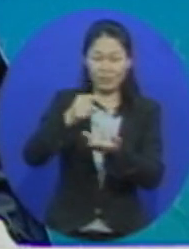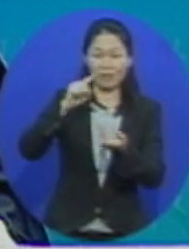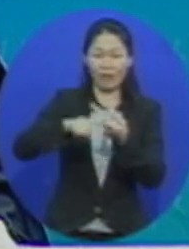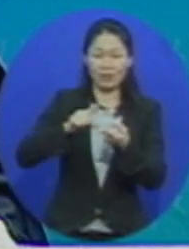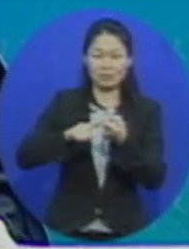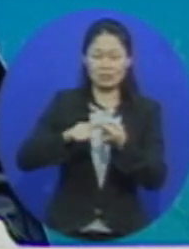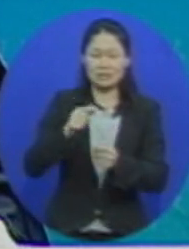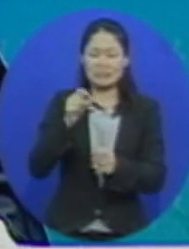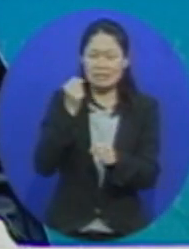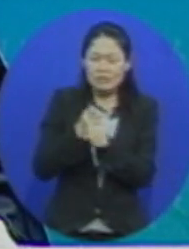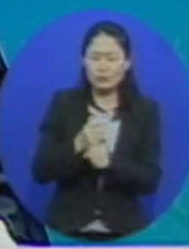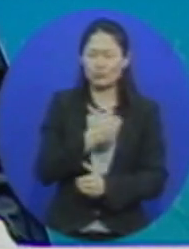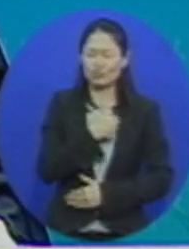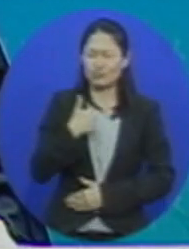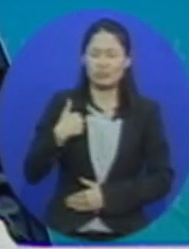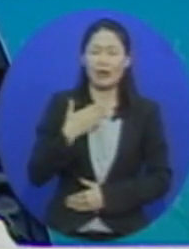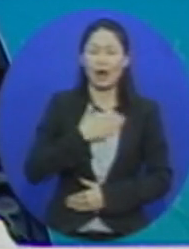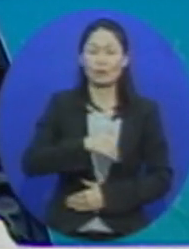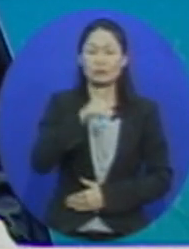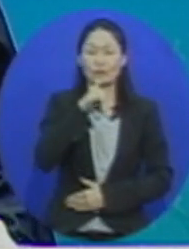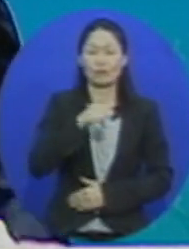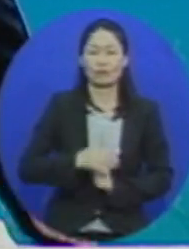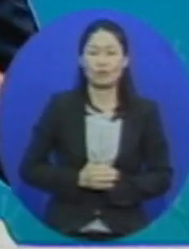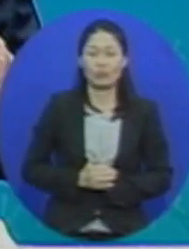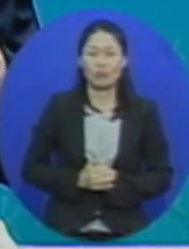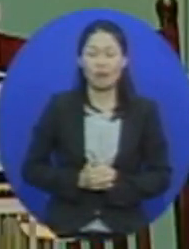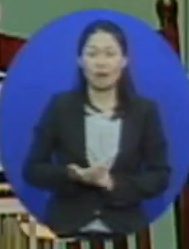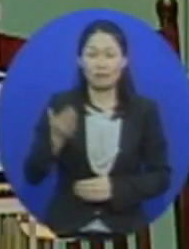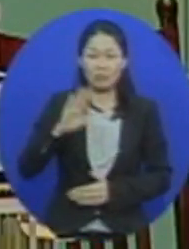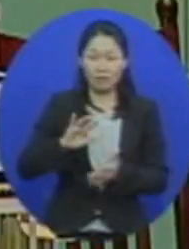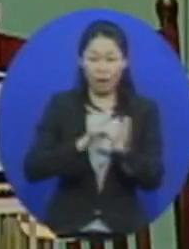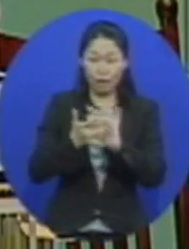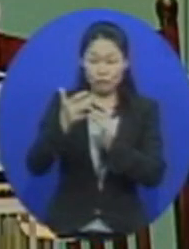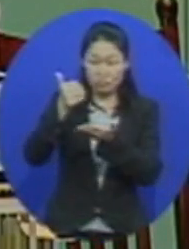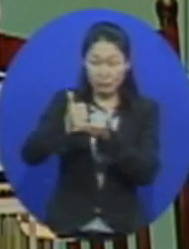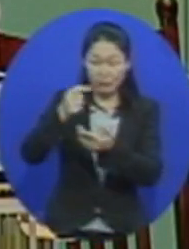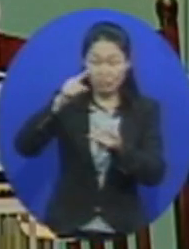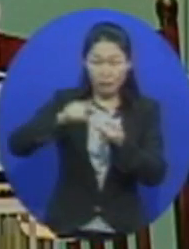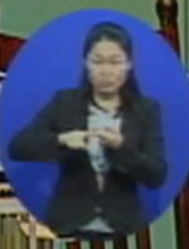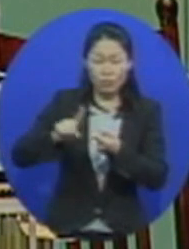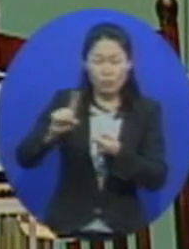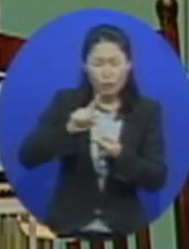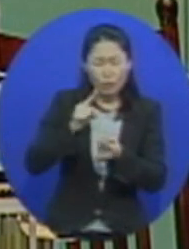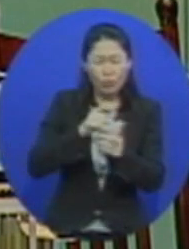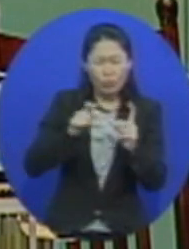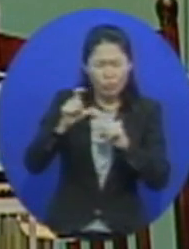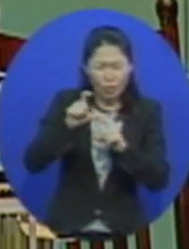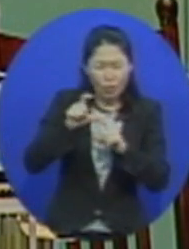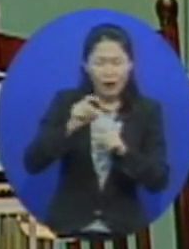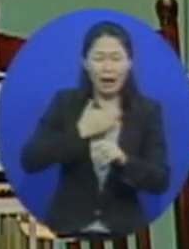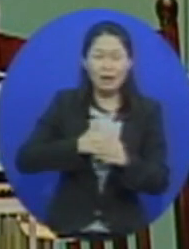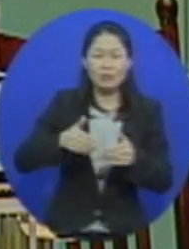입이 충분히 알고 있어요 그러면 예수님에 대해서 뭘 더 알라는 거죠